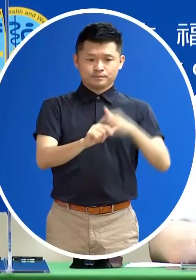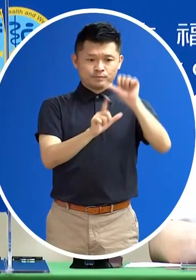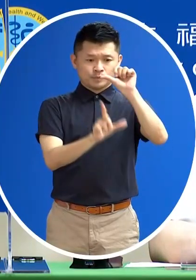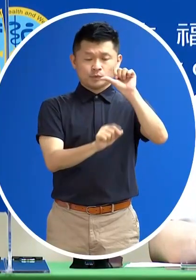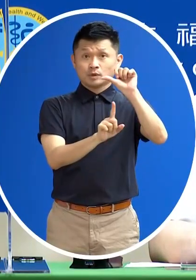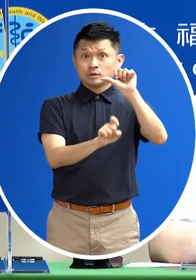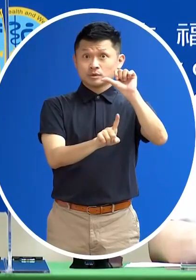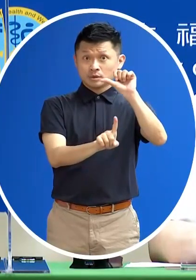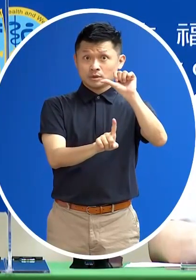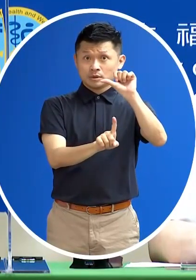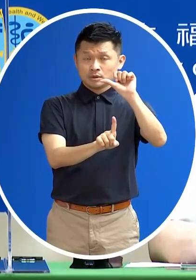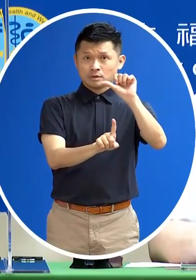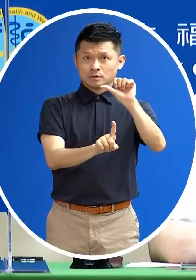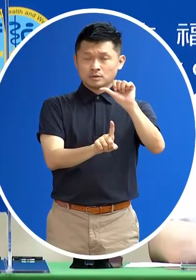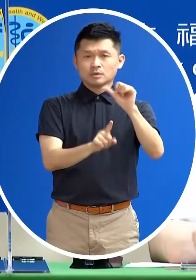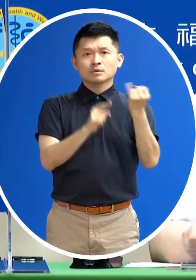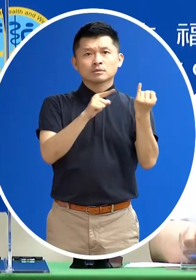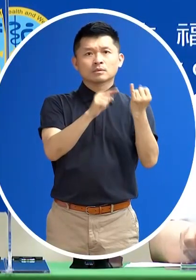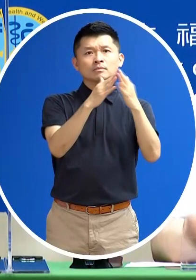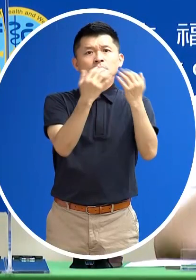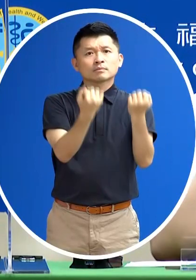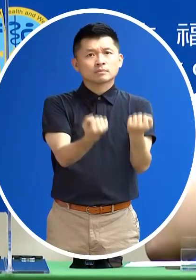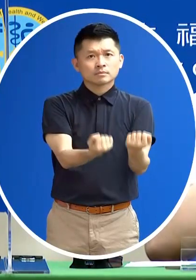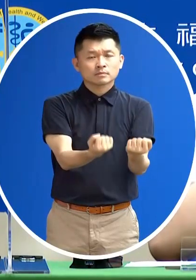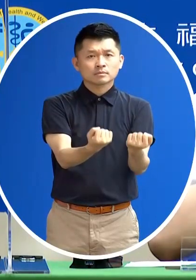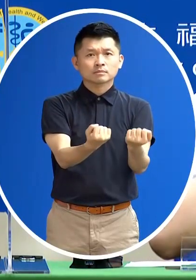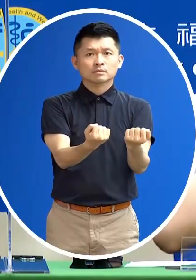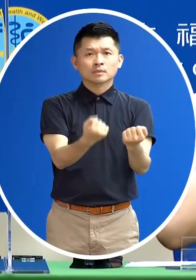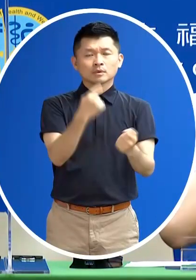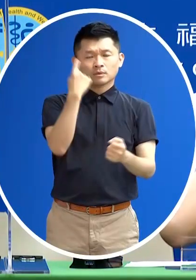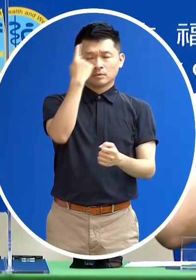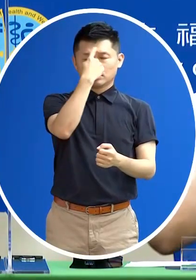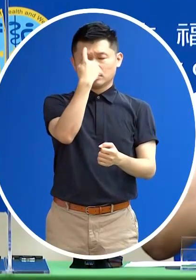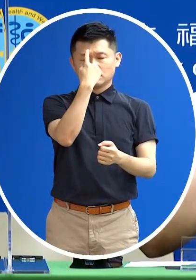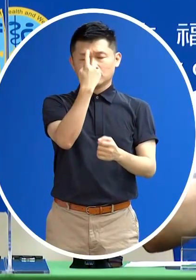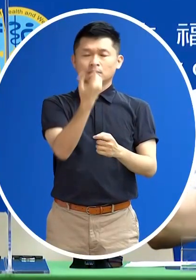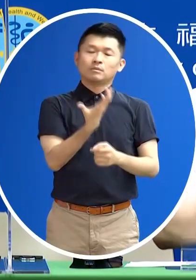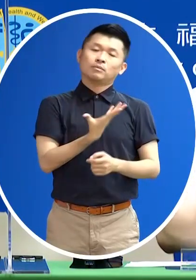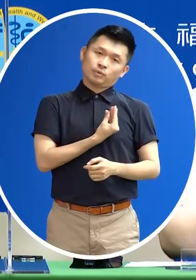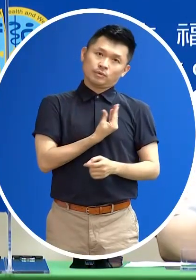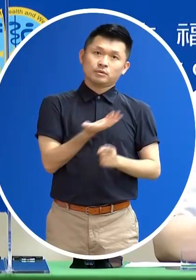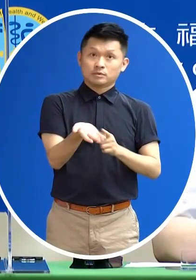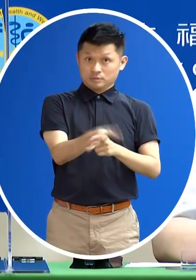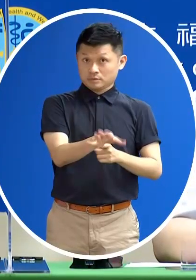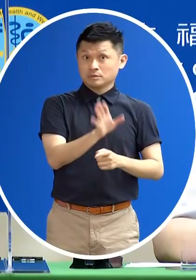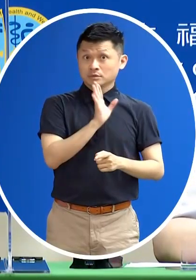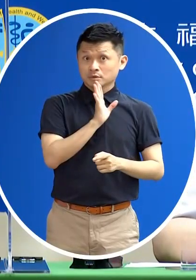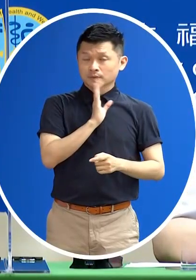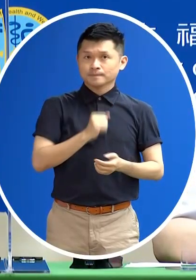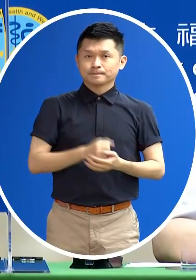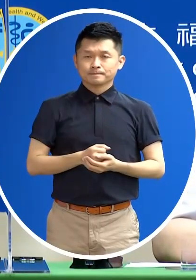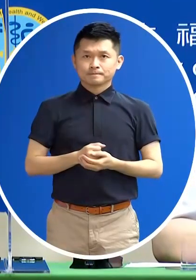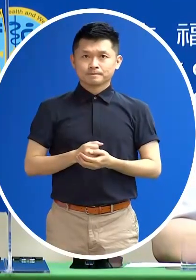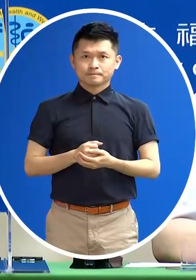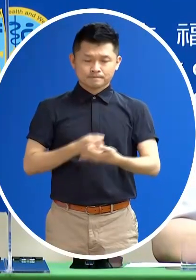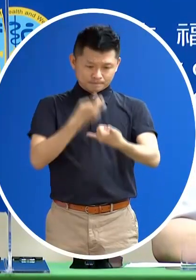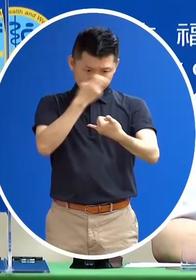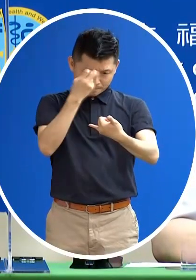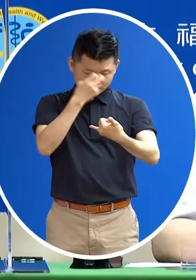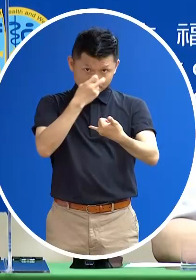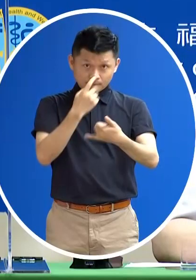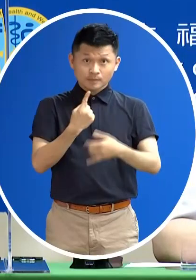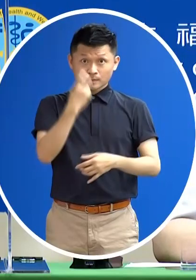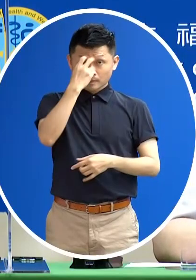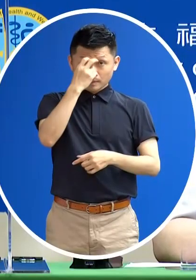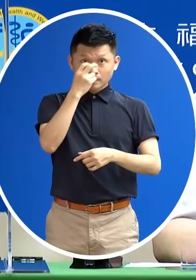月11号的时候就已经这个在家中昏迷死亡，那经过这个检查是有快